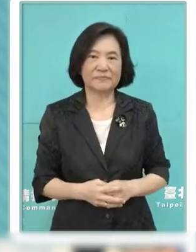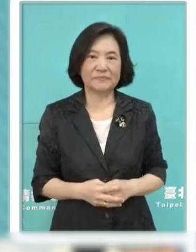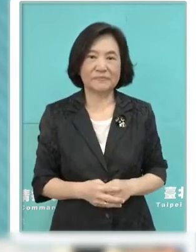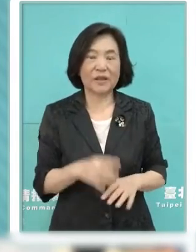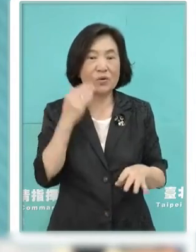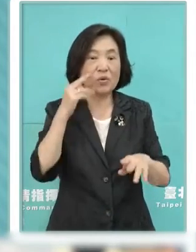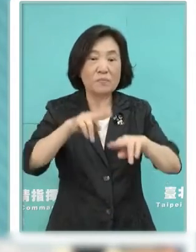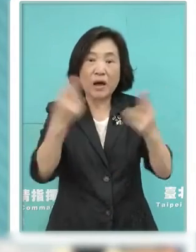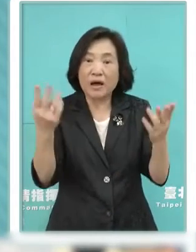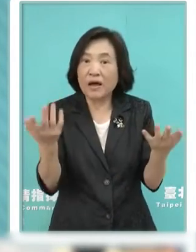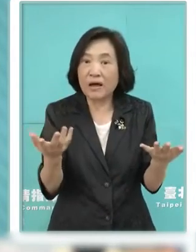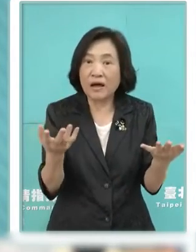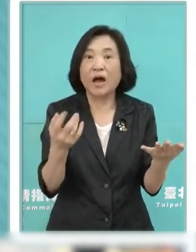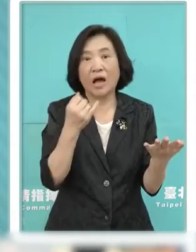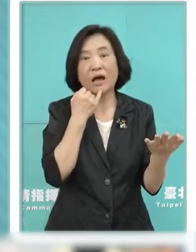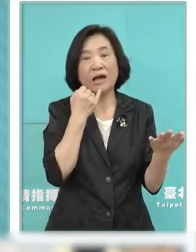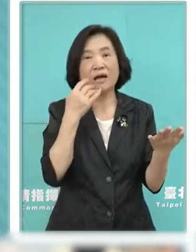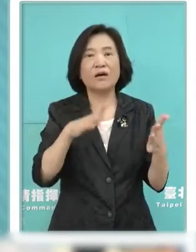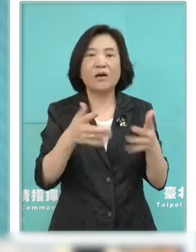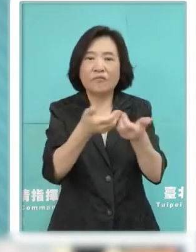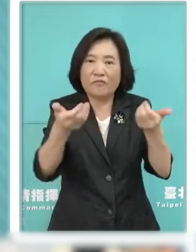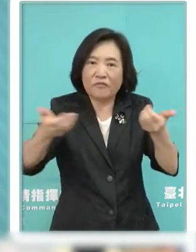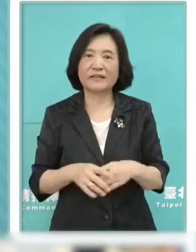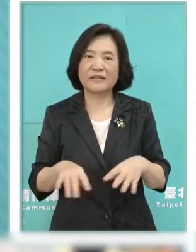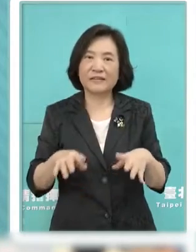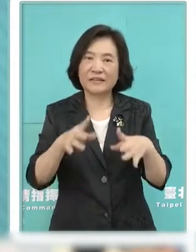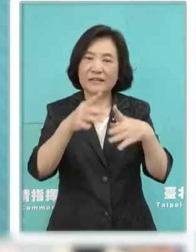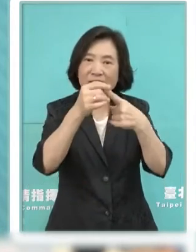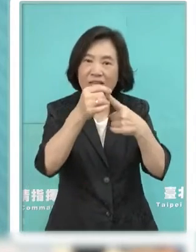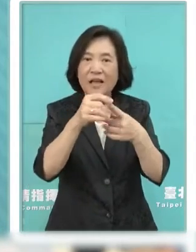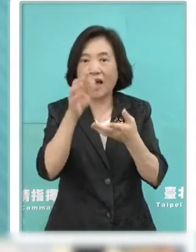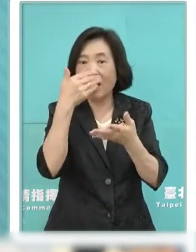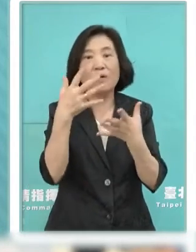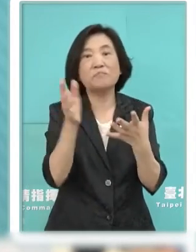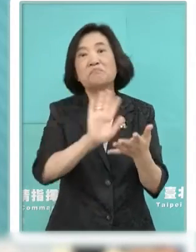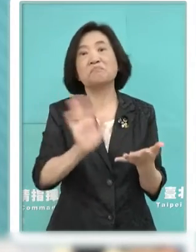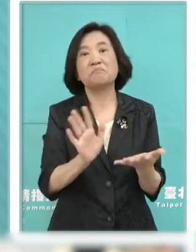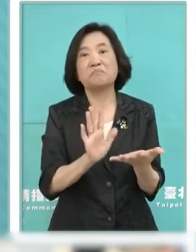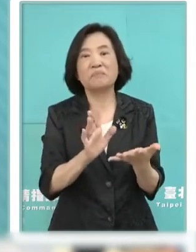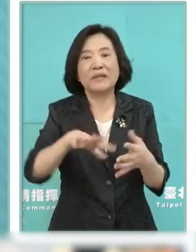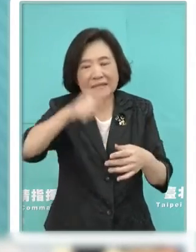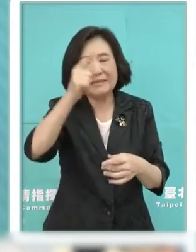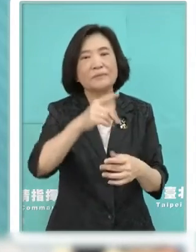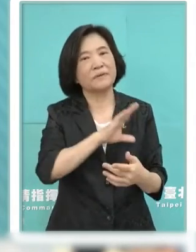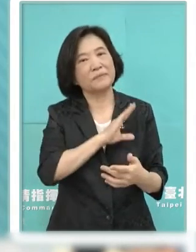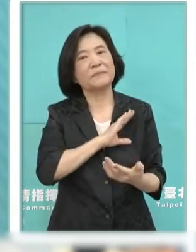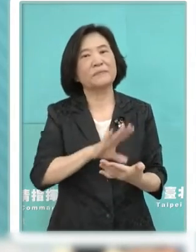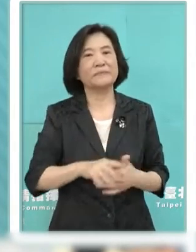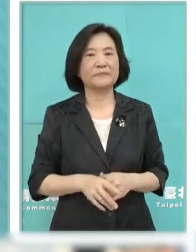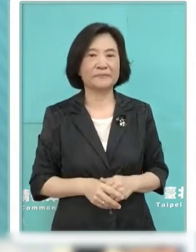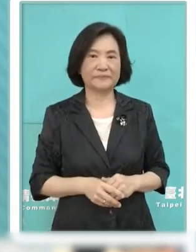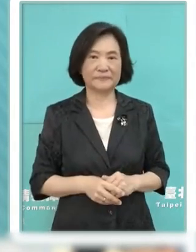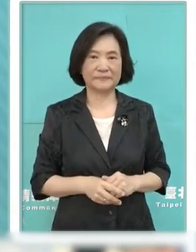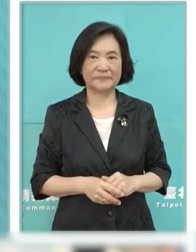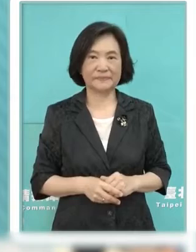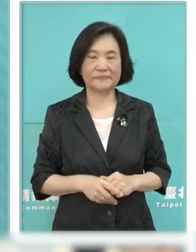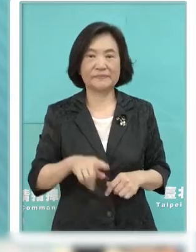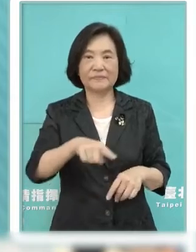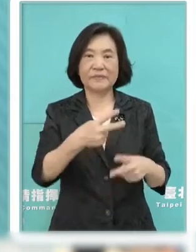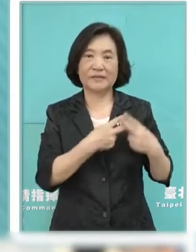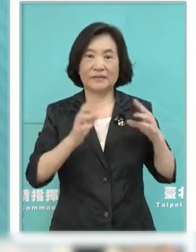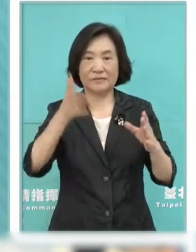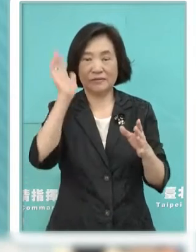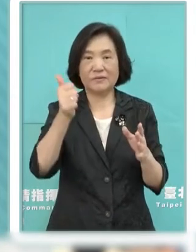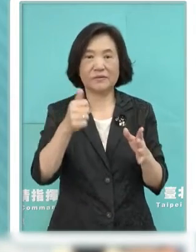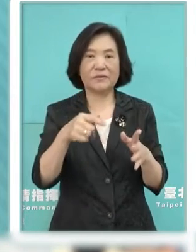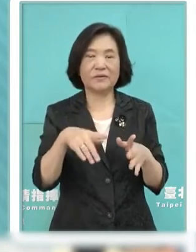如果要需要解封，就还是一样嘛，分阶段，不吃饭的先优先的，应该是这样。 接着，蔡总